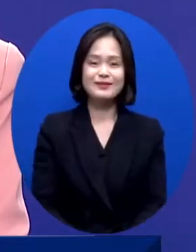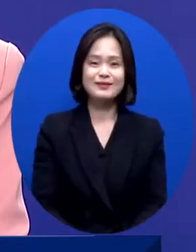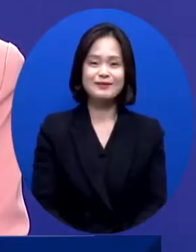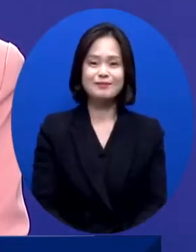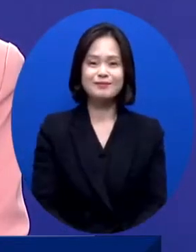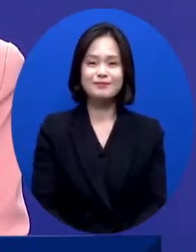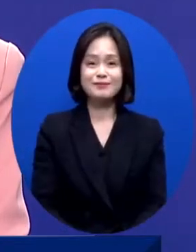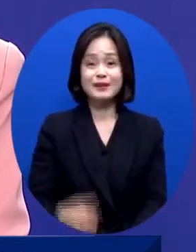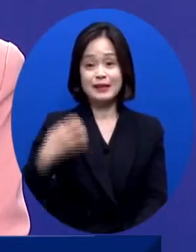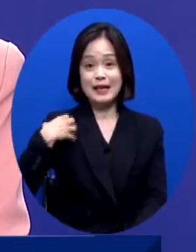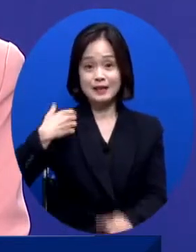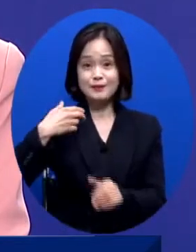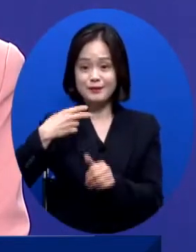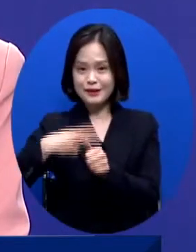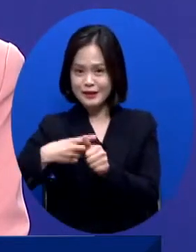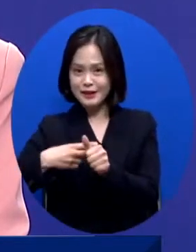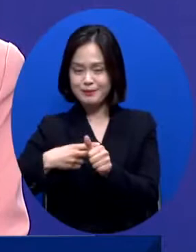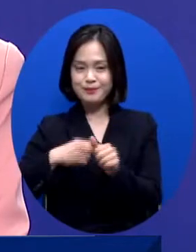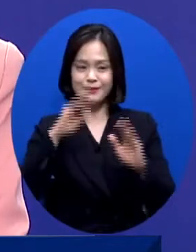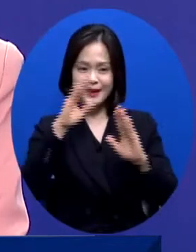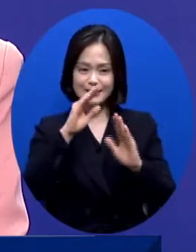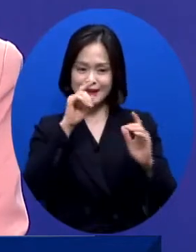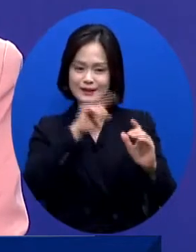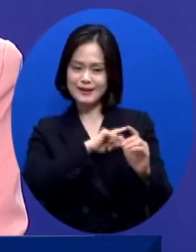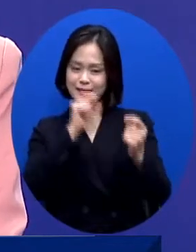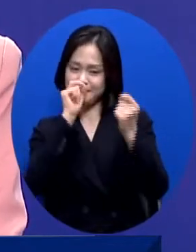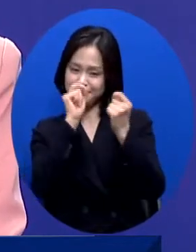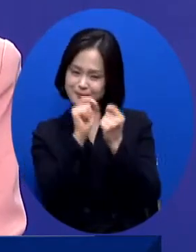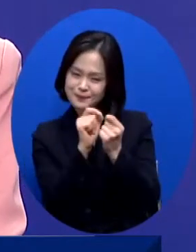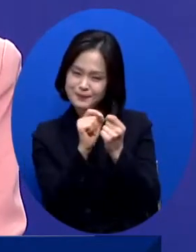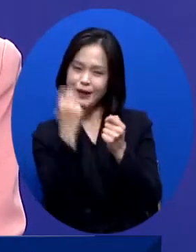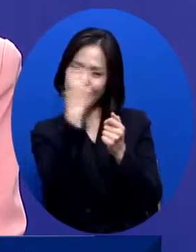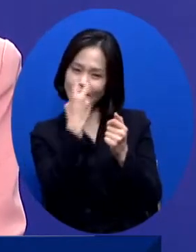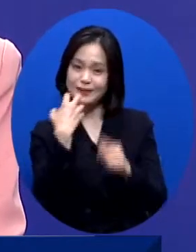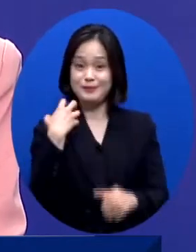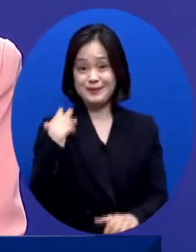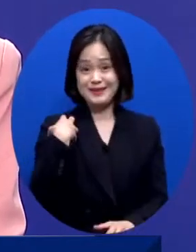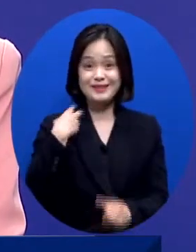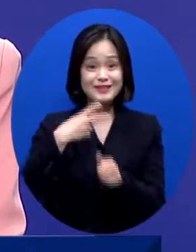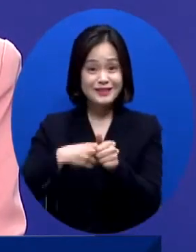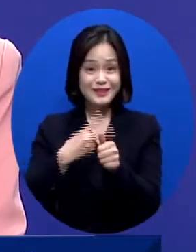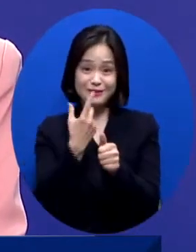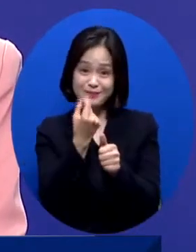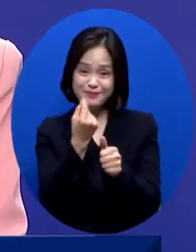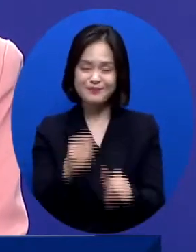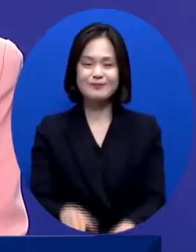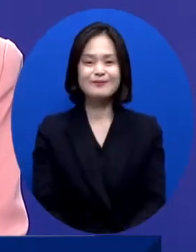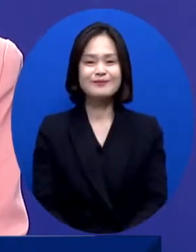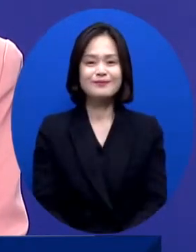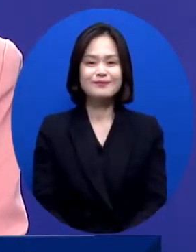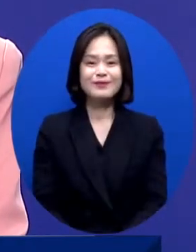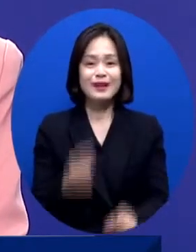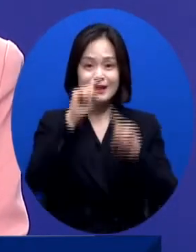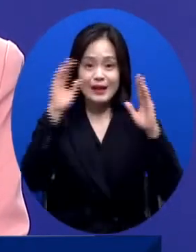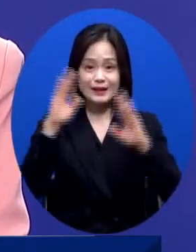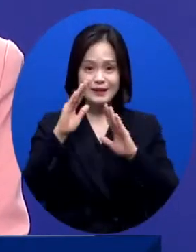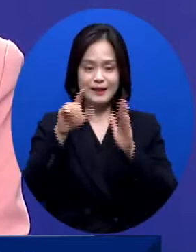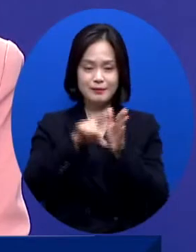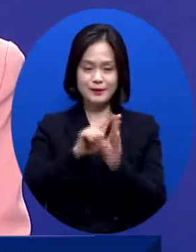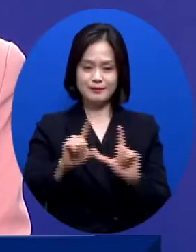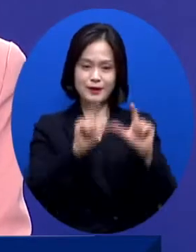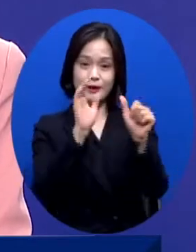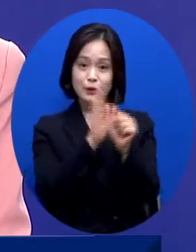학생들의 가장 잘 알고 관리해주는 선생님이 지겠죠 오늘은 대학생들의 영적 생활을 위해 학부 마다 담 임 교